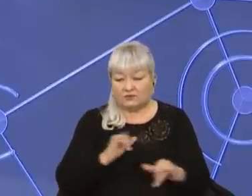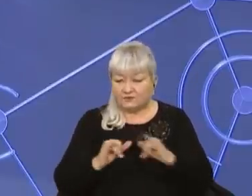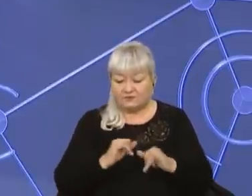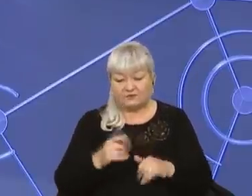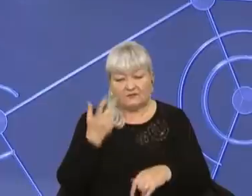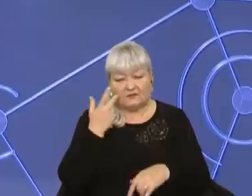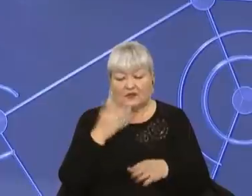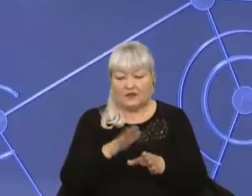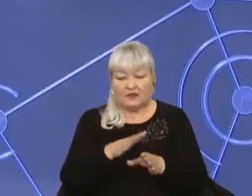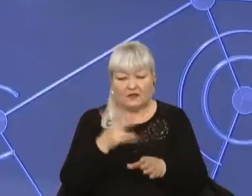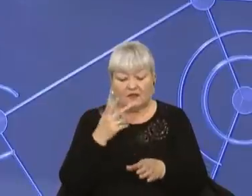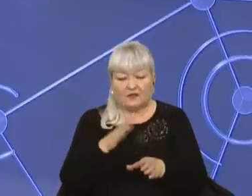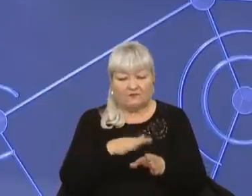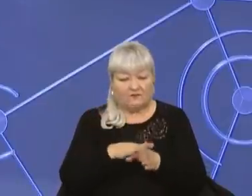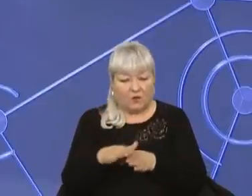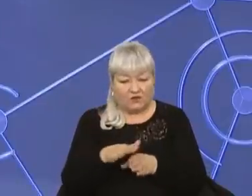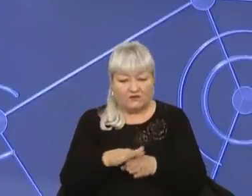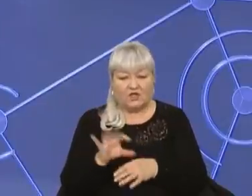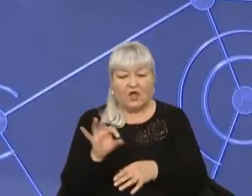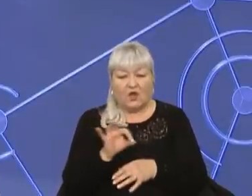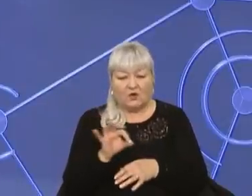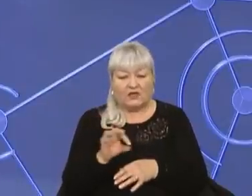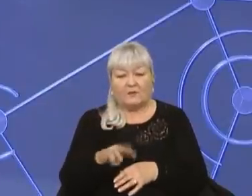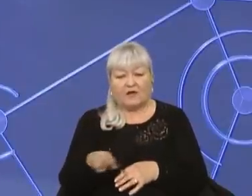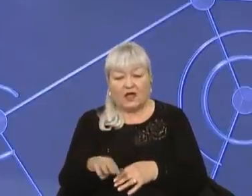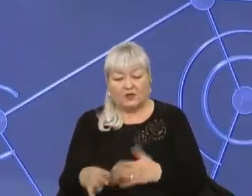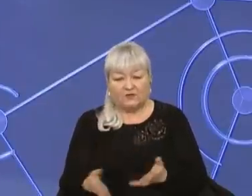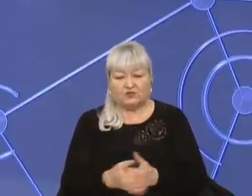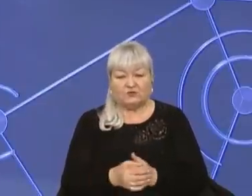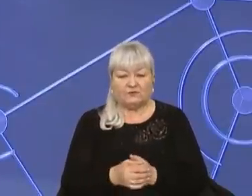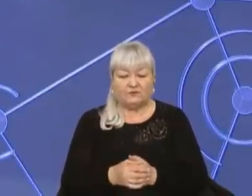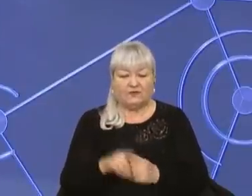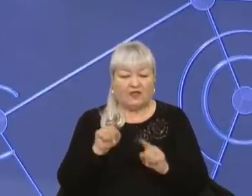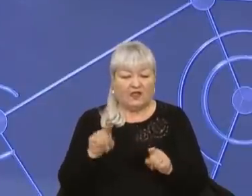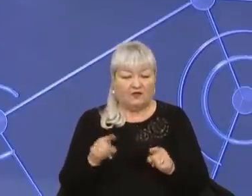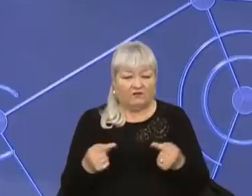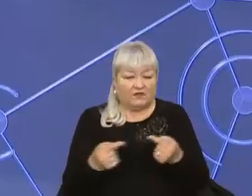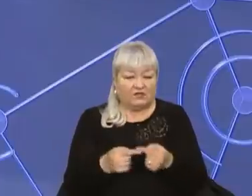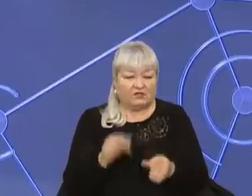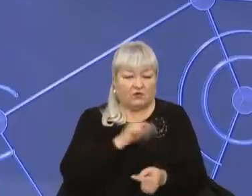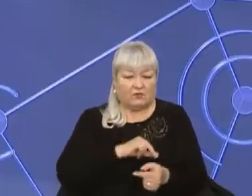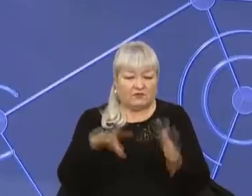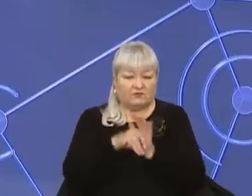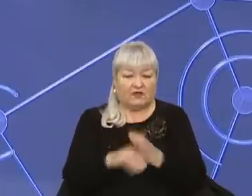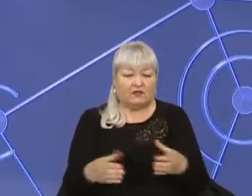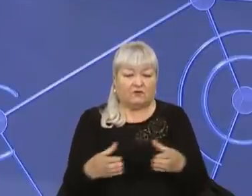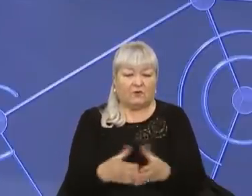виконавчим. Вибачте, Олеже Михайловичу, ви чітко працювали в команді.